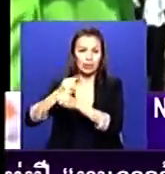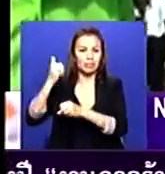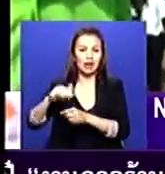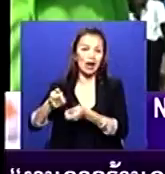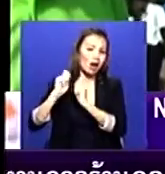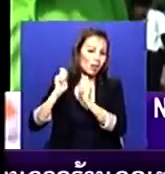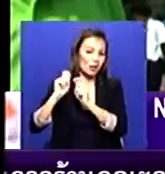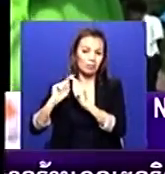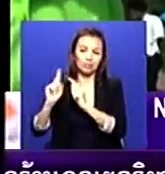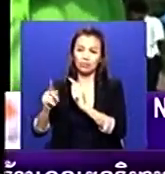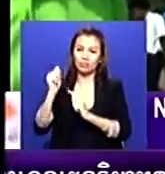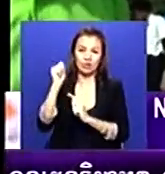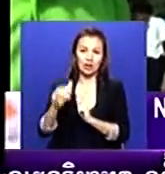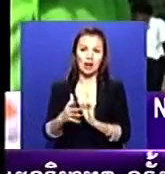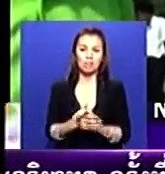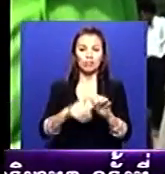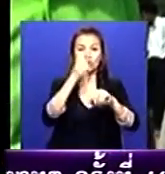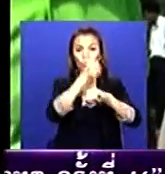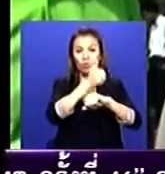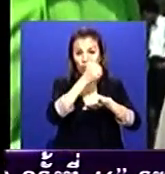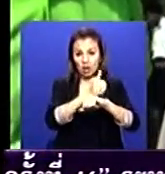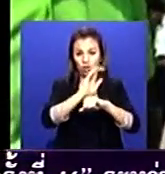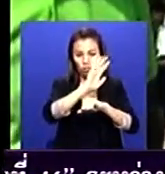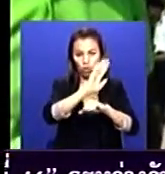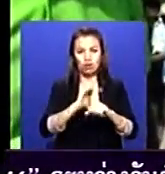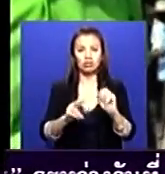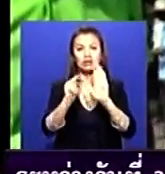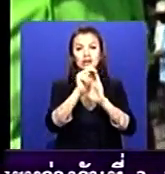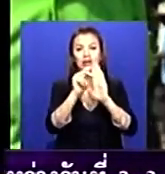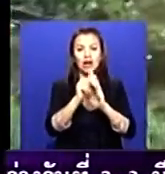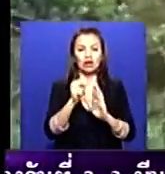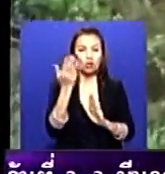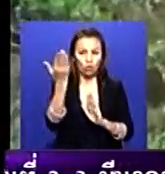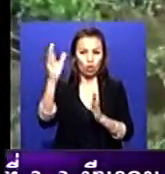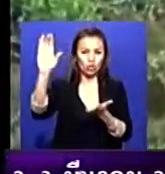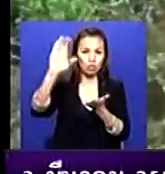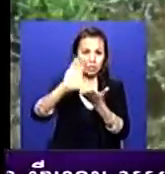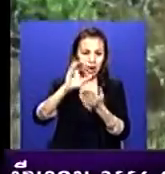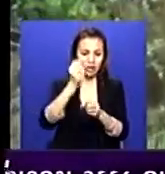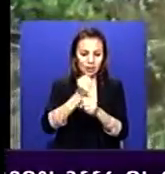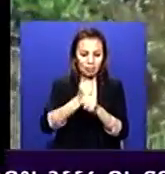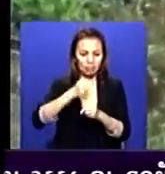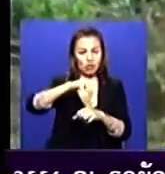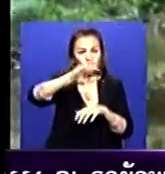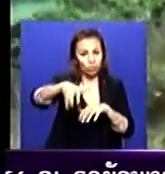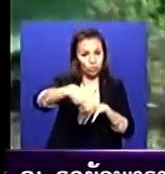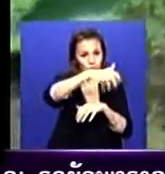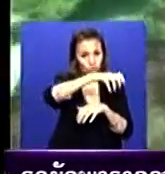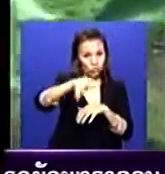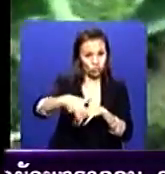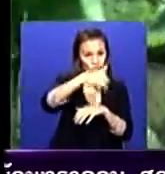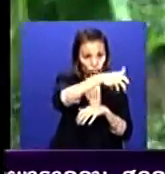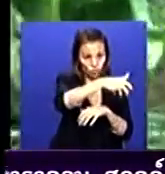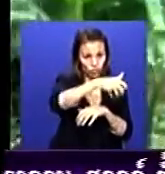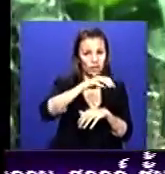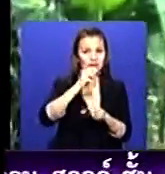ายบุญยางเรืองกูในอำเภอเมืองน่านกล่าวว่าได้รับการร้องของบประมาณเพื่อทำการขุดลอกอ่างเก็บน้ำในพื้นที่บ้าน